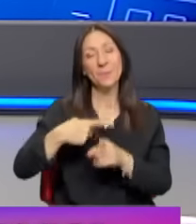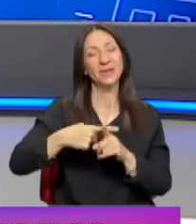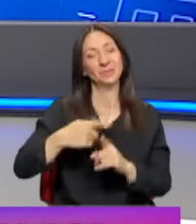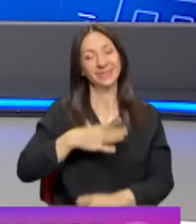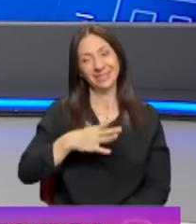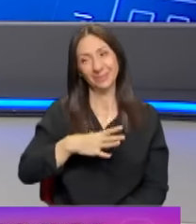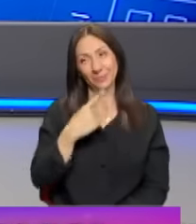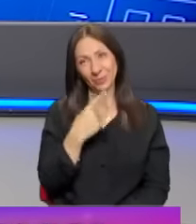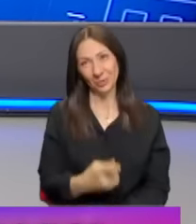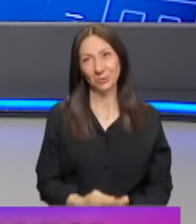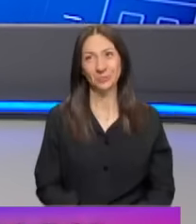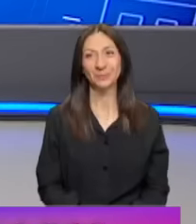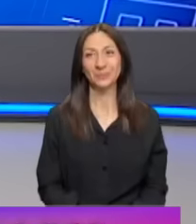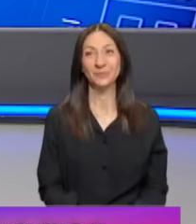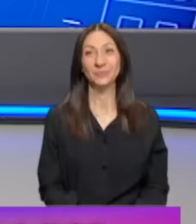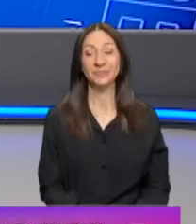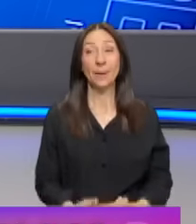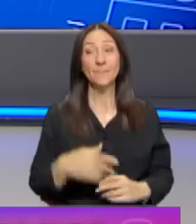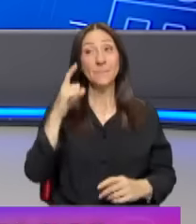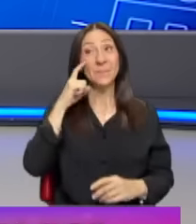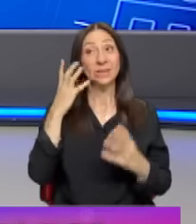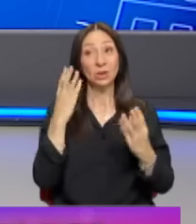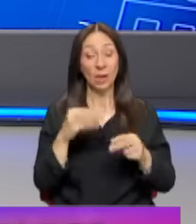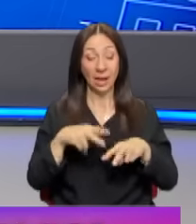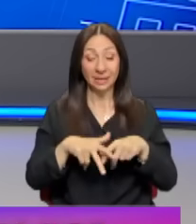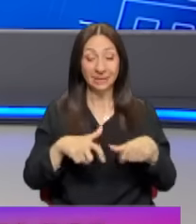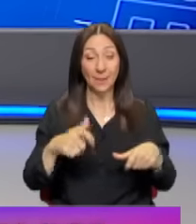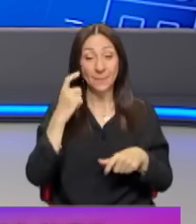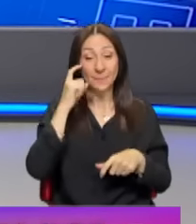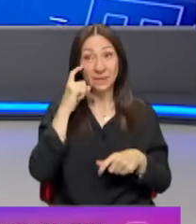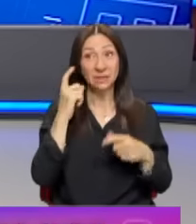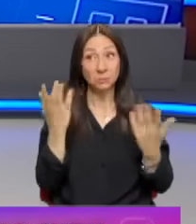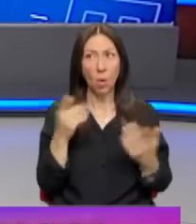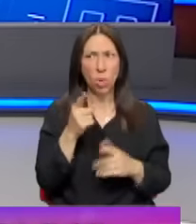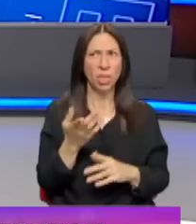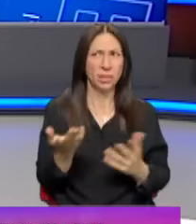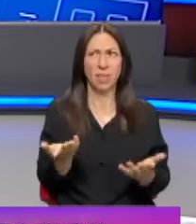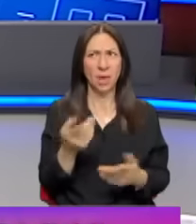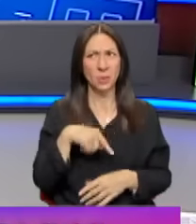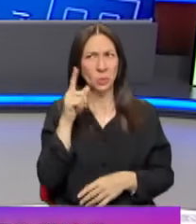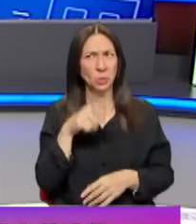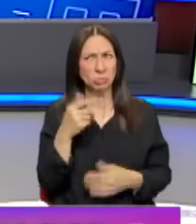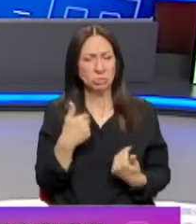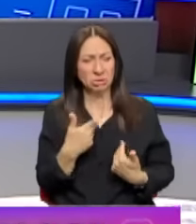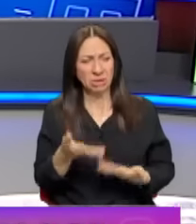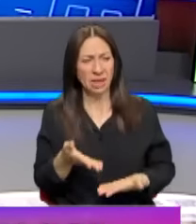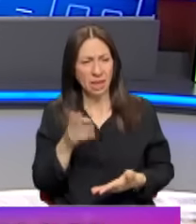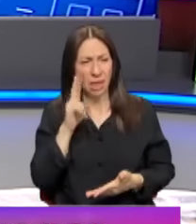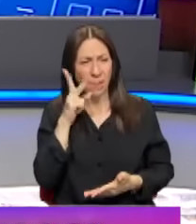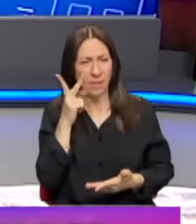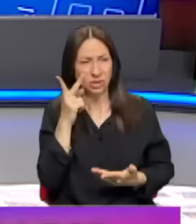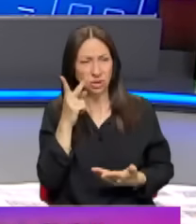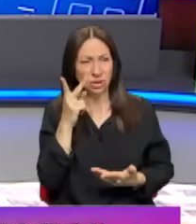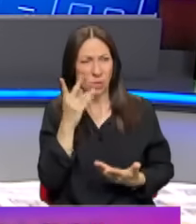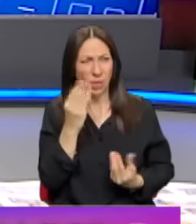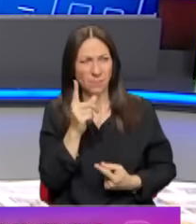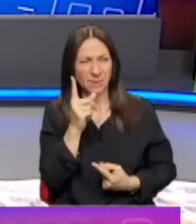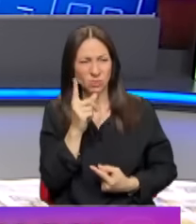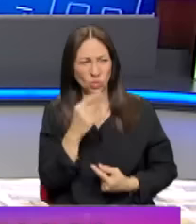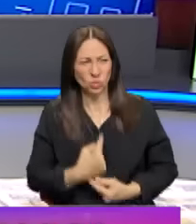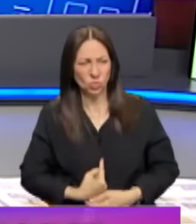paylaşayım dedim diyor. Mantık olarak başlığına, mantık mı o da ne? Günümüzde yabancı olan bir duygu